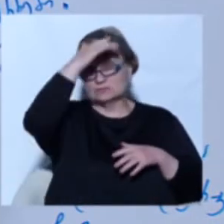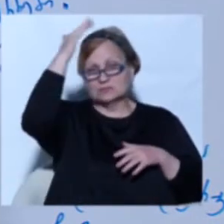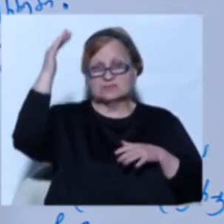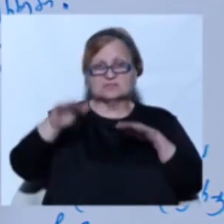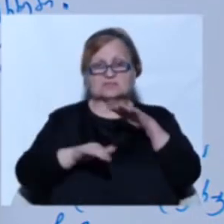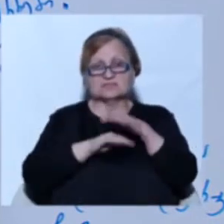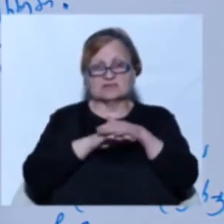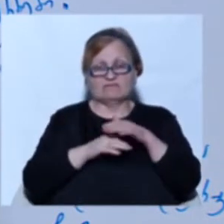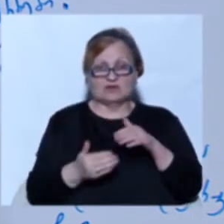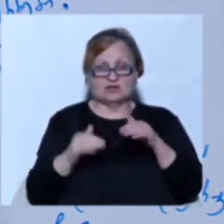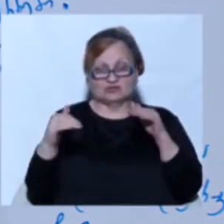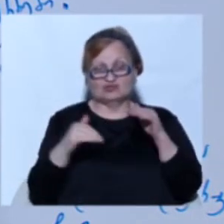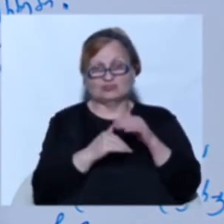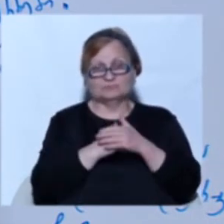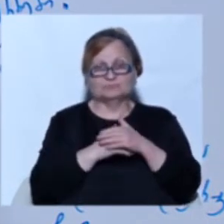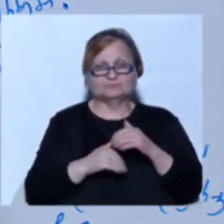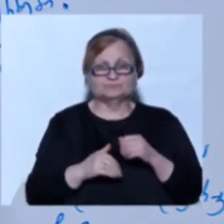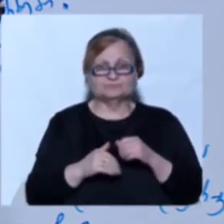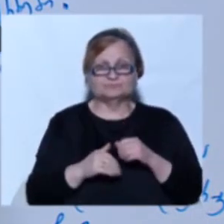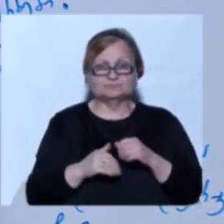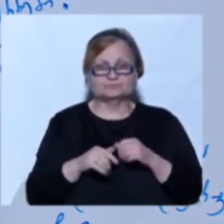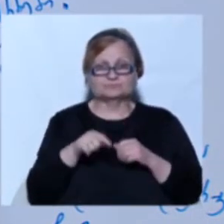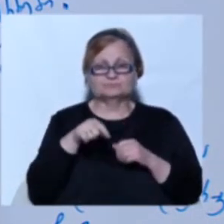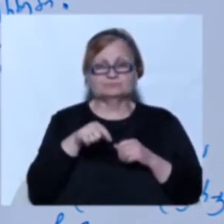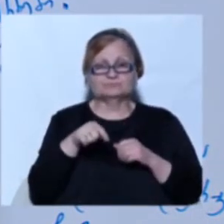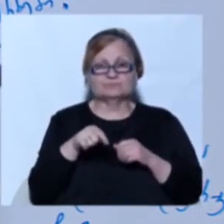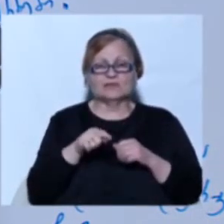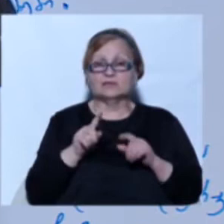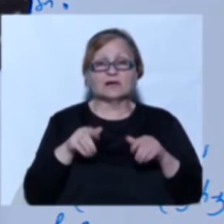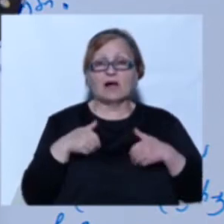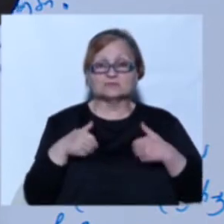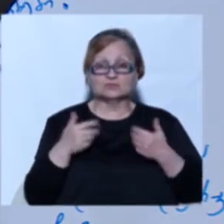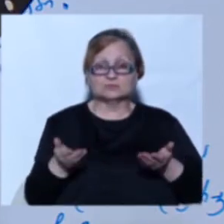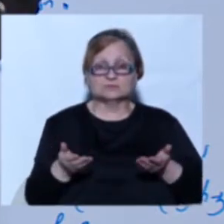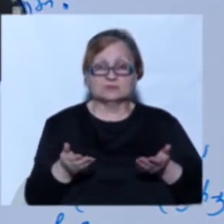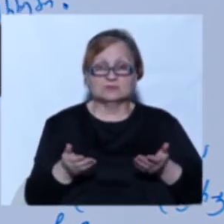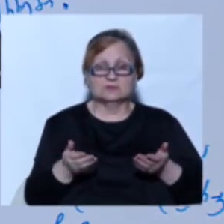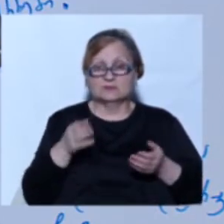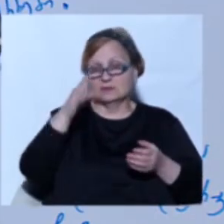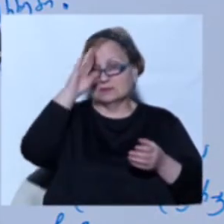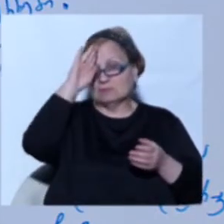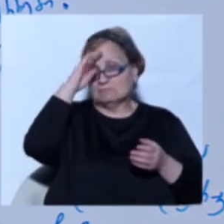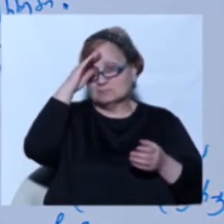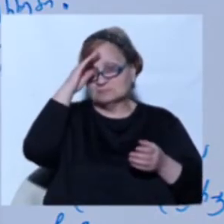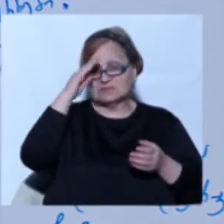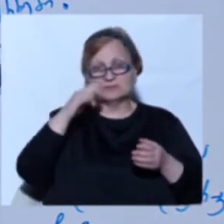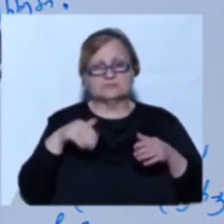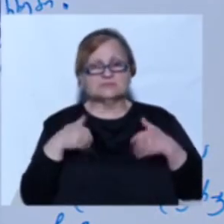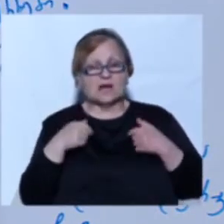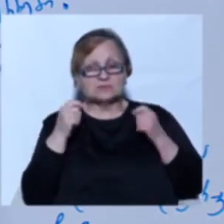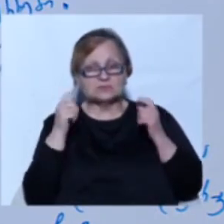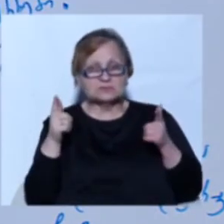და იცით აქ ნახეთ რა გაცოცხლდა. ტრებიც